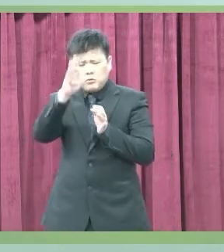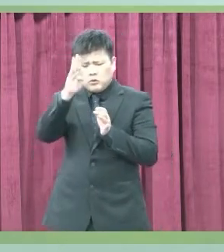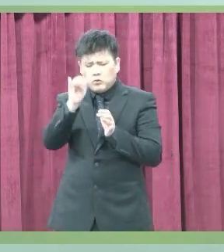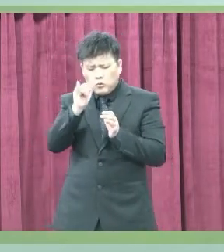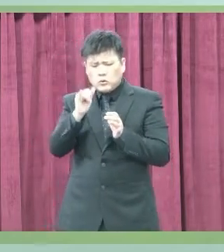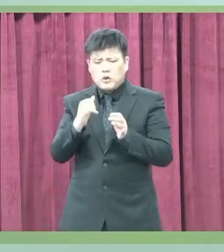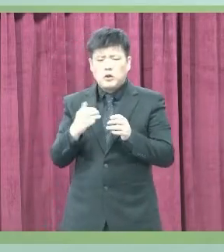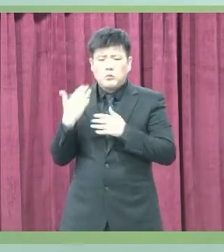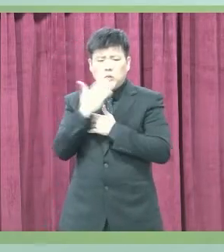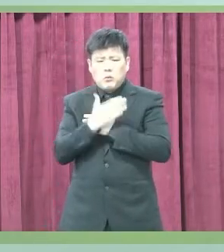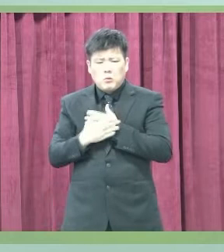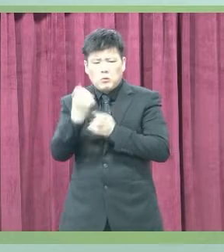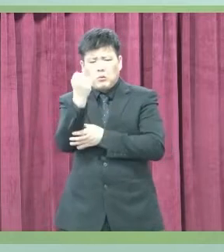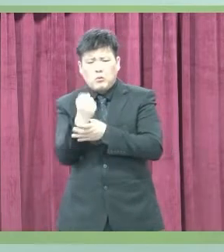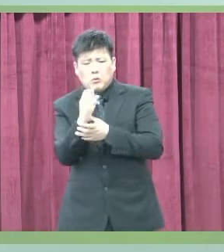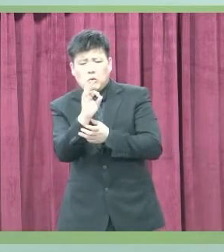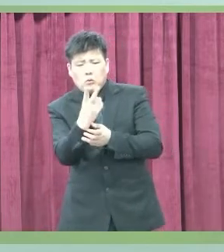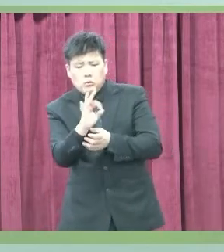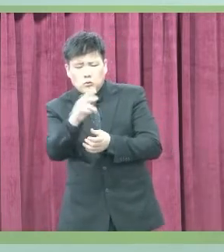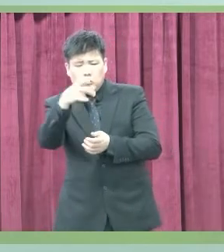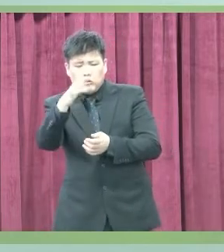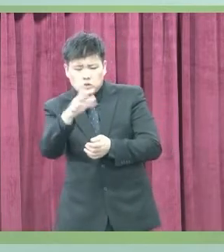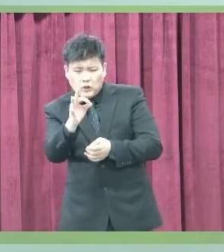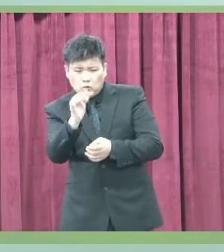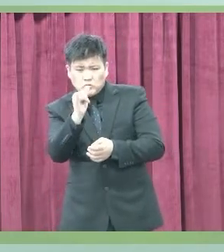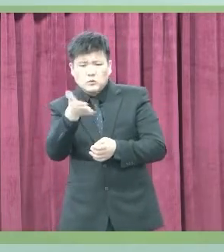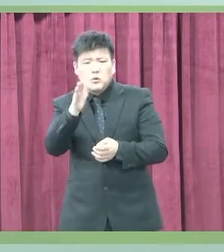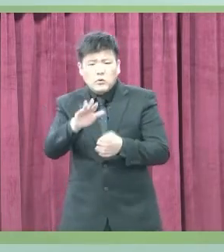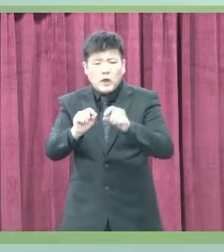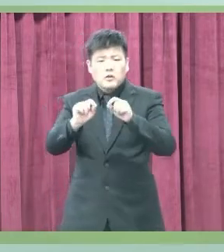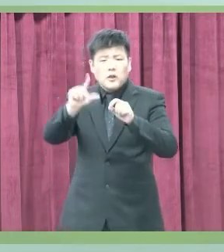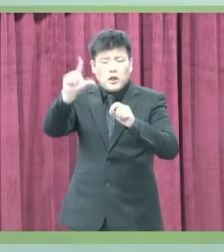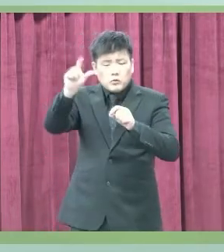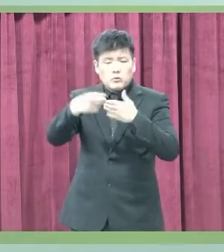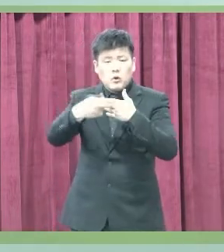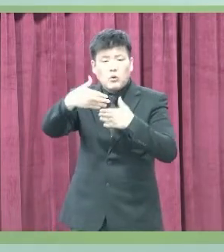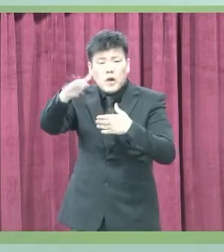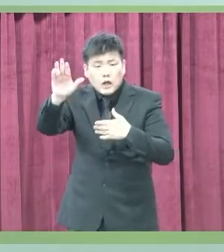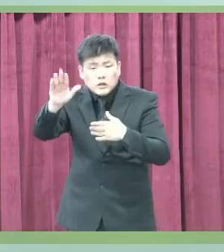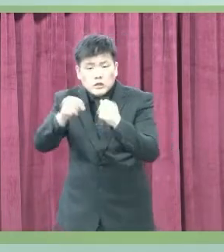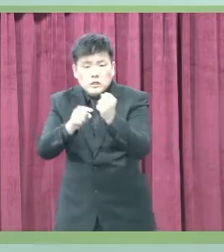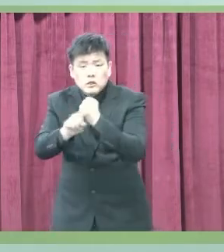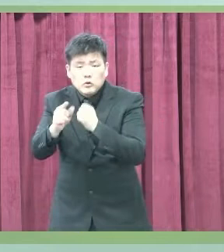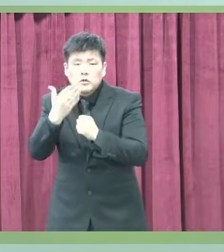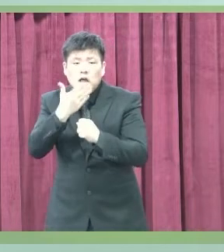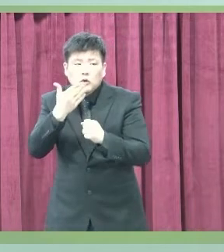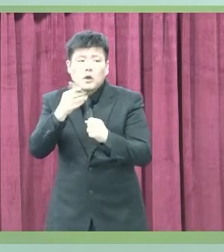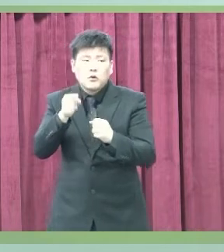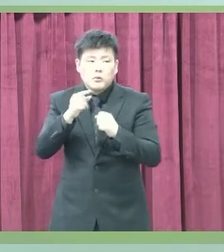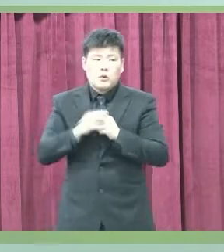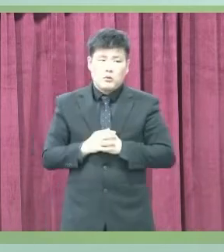좀 있고 근데 주로 병원을 가는 이유는 당뇨예요. 그러면 주상병은 당뇨가 됩니다. 그리고